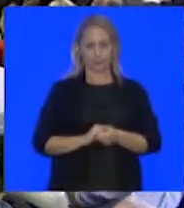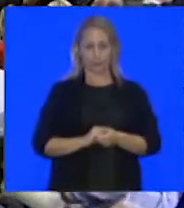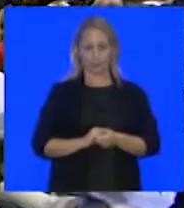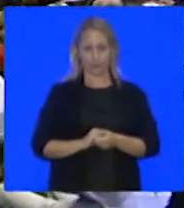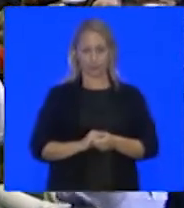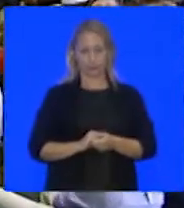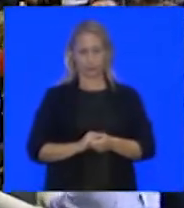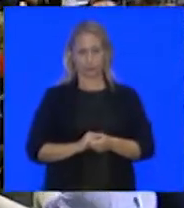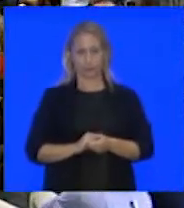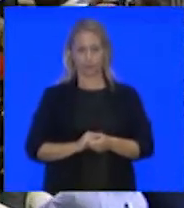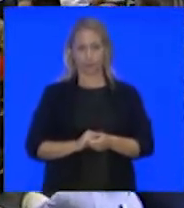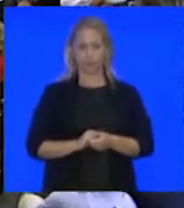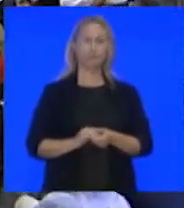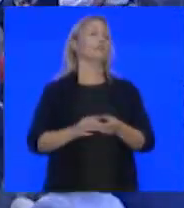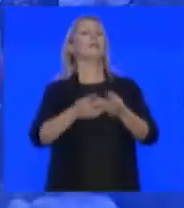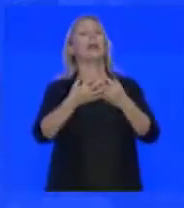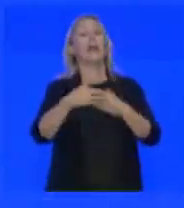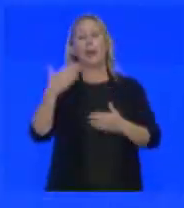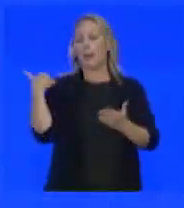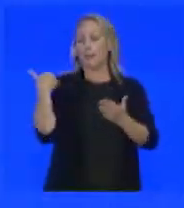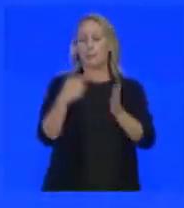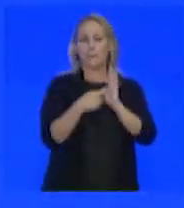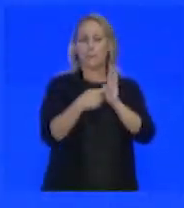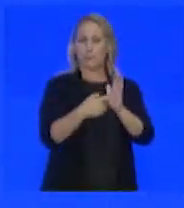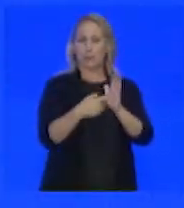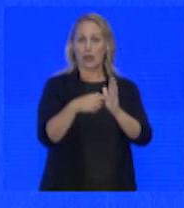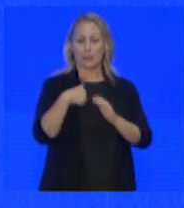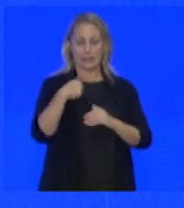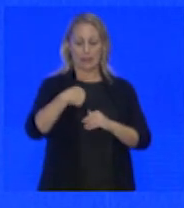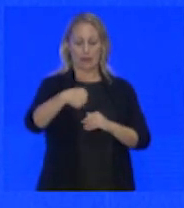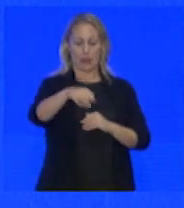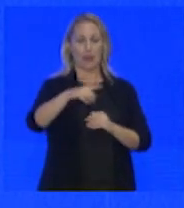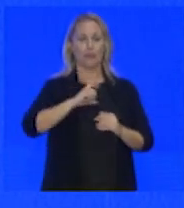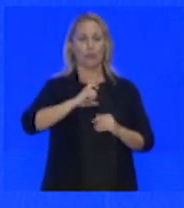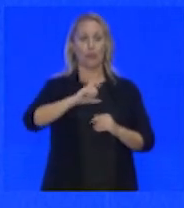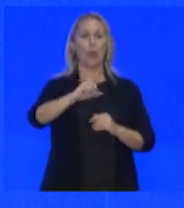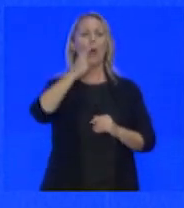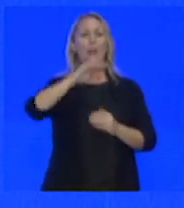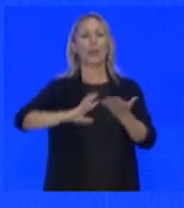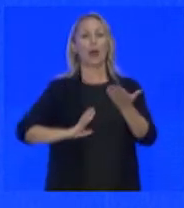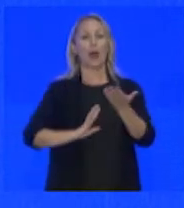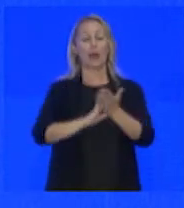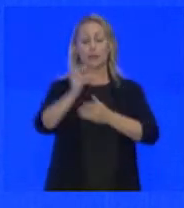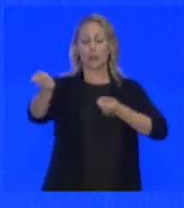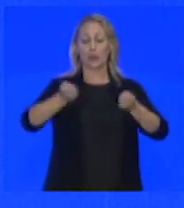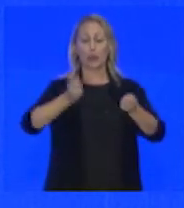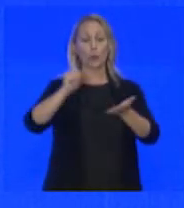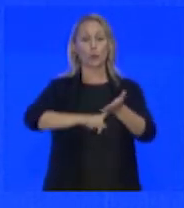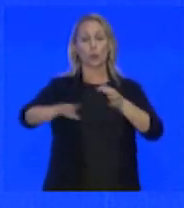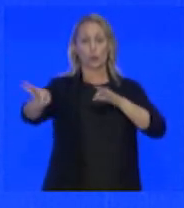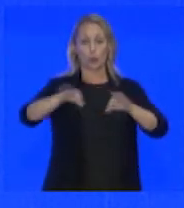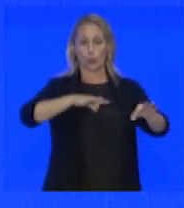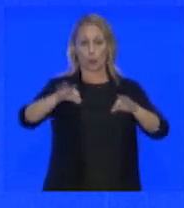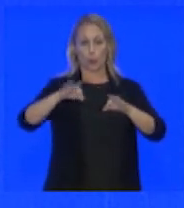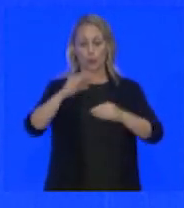Το πρώτο δείγμα γραφής το δίνουμε την επόμενη εβδομάδα με ένα σημαντικό αναπτυξιακό διυπουργικό νομοσχέδιο